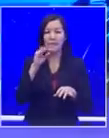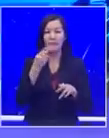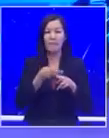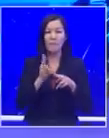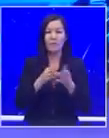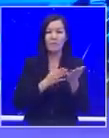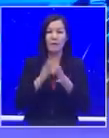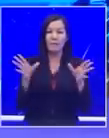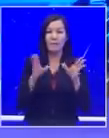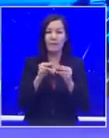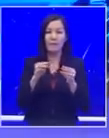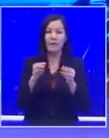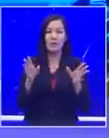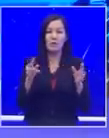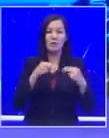осы бағыттағы